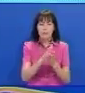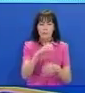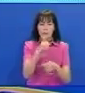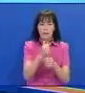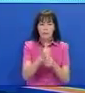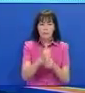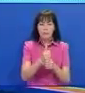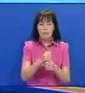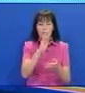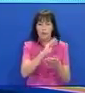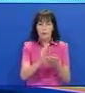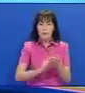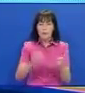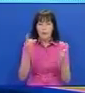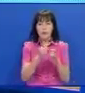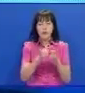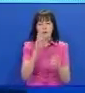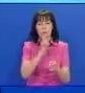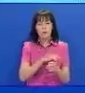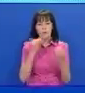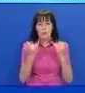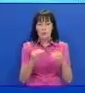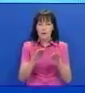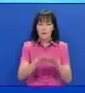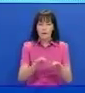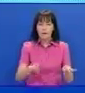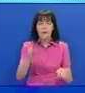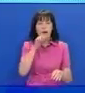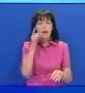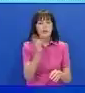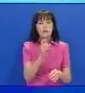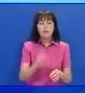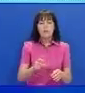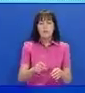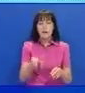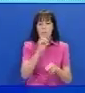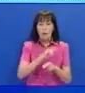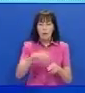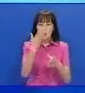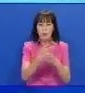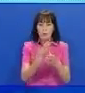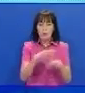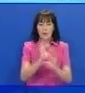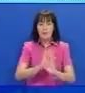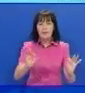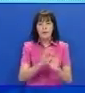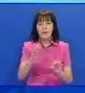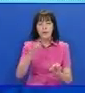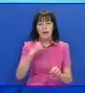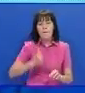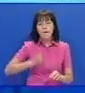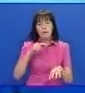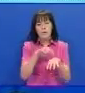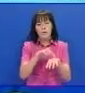өнегелі істері мен сөздерін бүгінгі ұрпаққа әсіресе жастарға үлгі өнеге ретінде жеткізу және олардың патриоттық